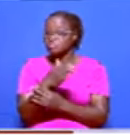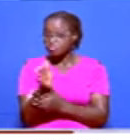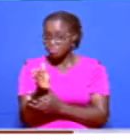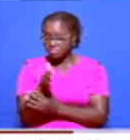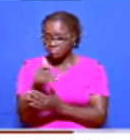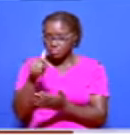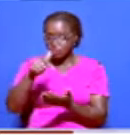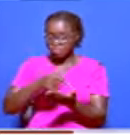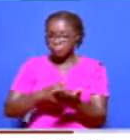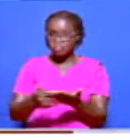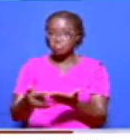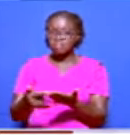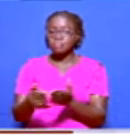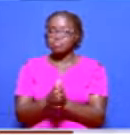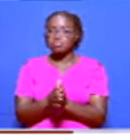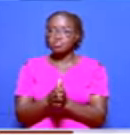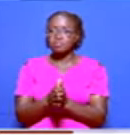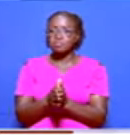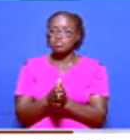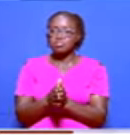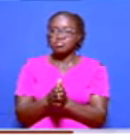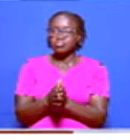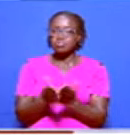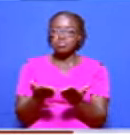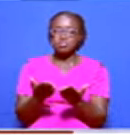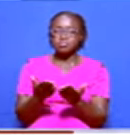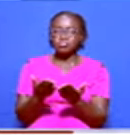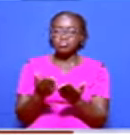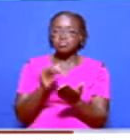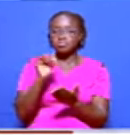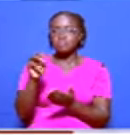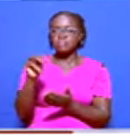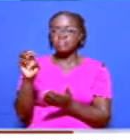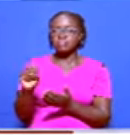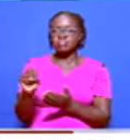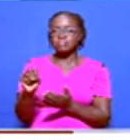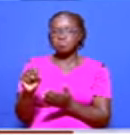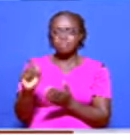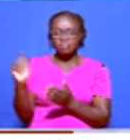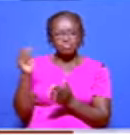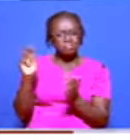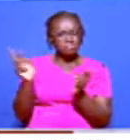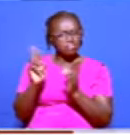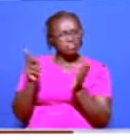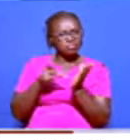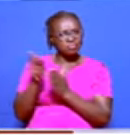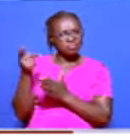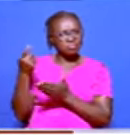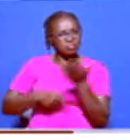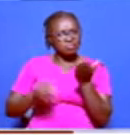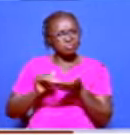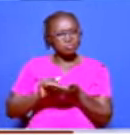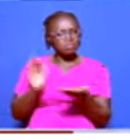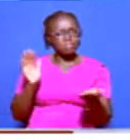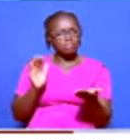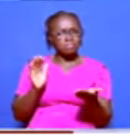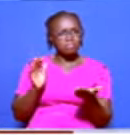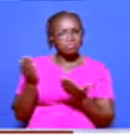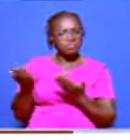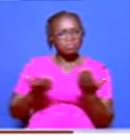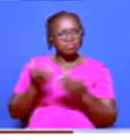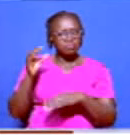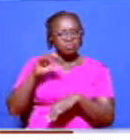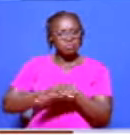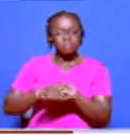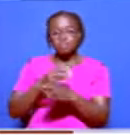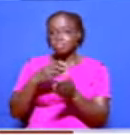ushuru katika kampuni ya PKF James Mulili, Wakenya wanafaa kujiandaa kulipa ushuru zaidi kupata huduma za kifedha, na